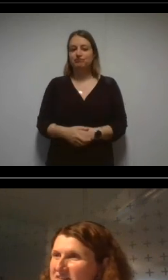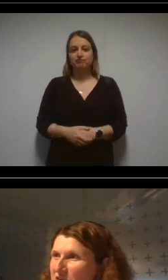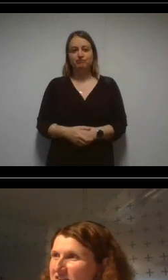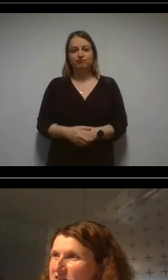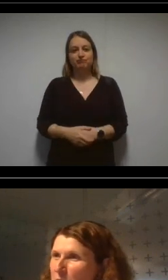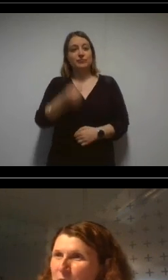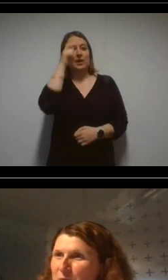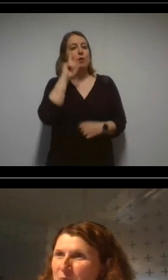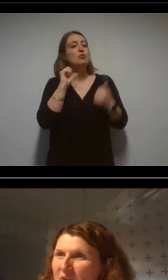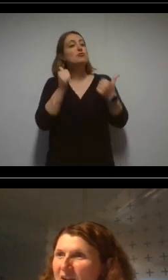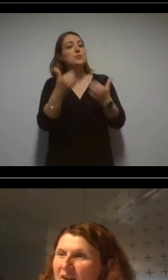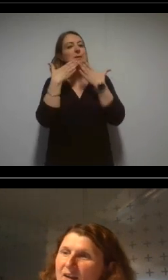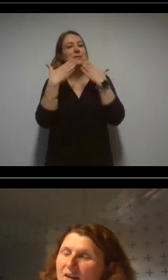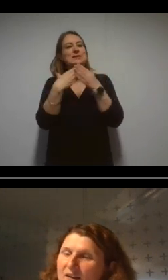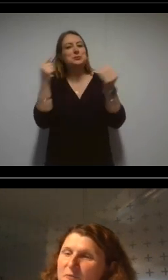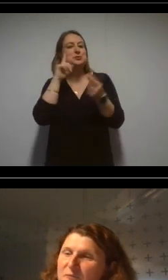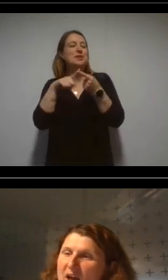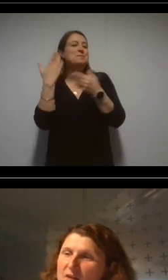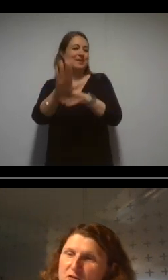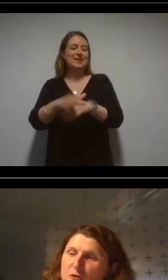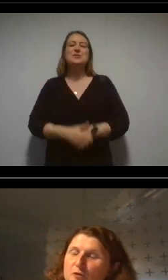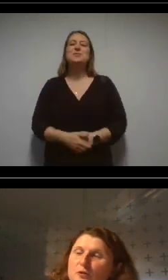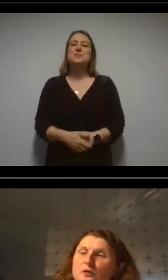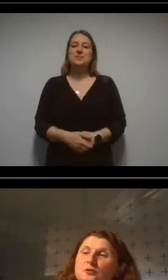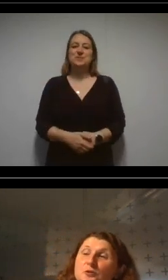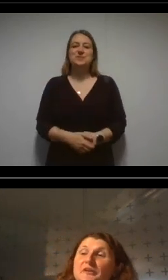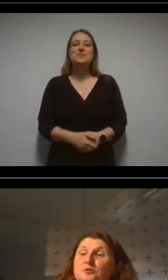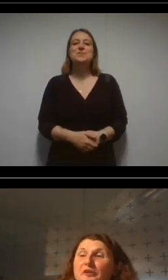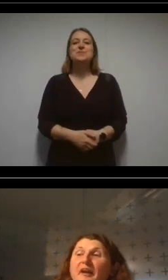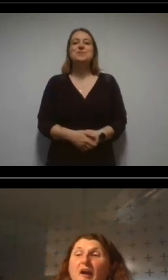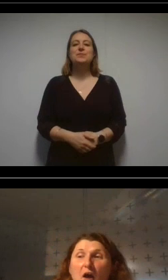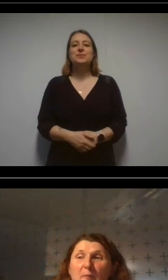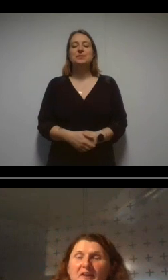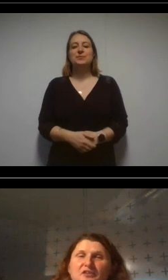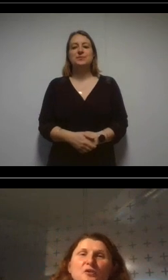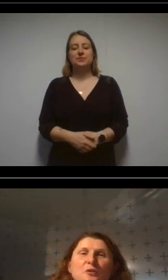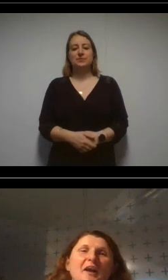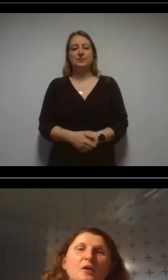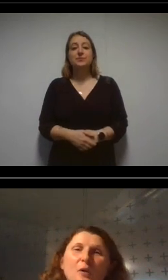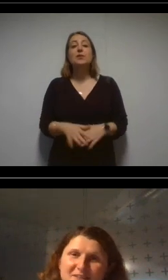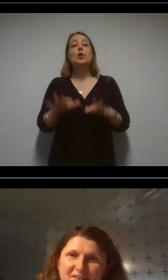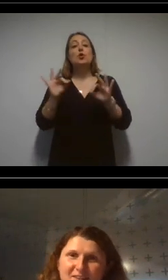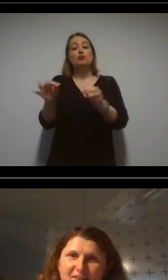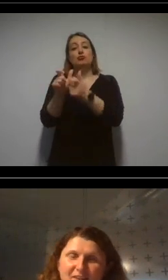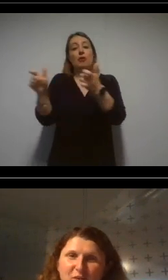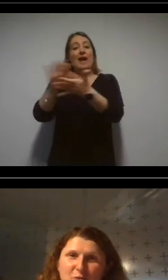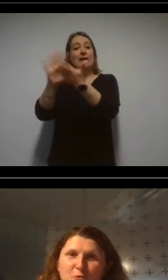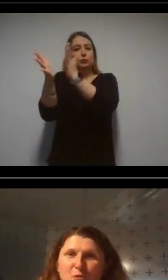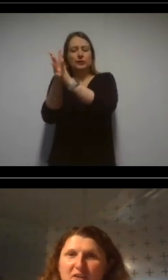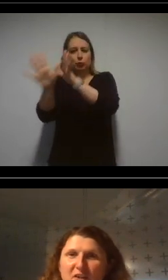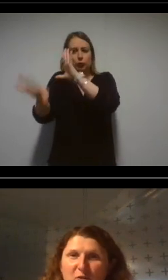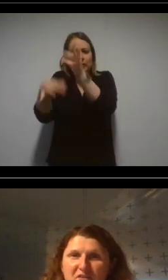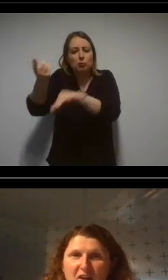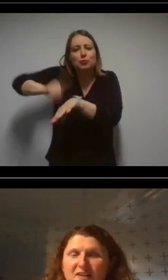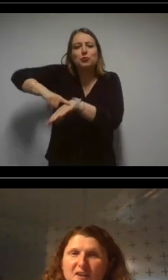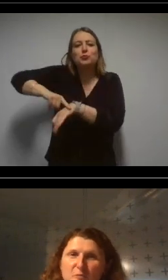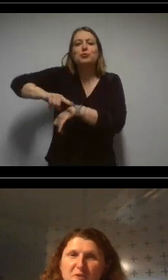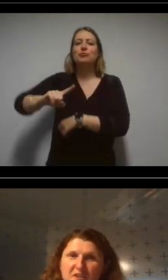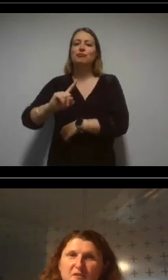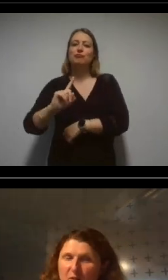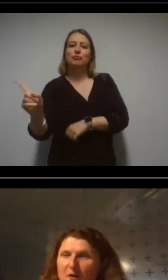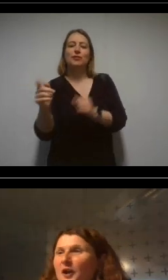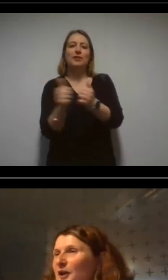cette présentation. Avant de du coup découvrir Arthège en regard croisé et du coup avec